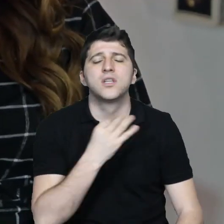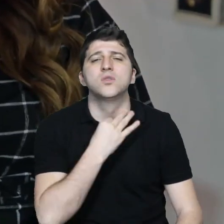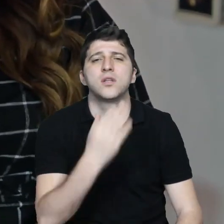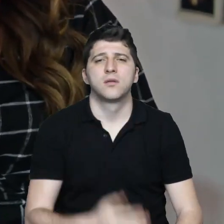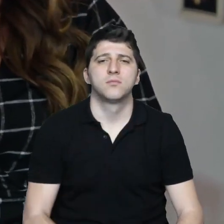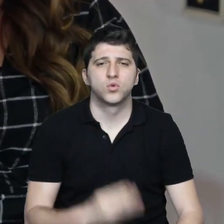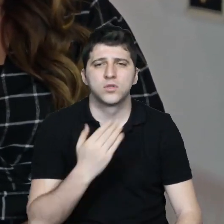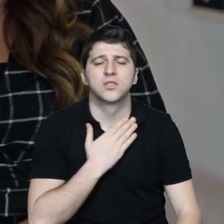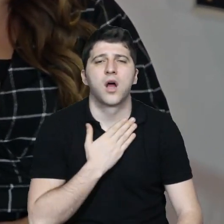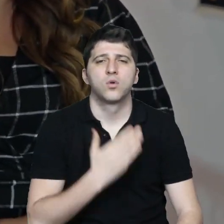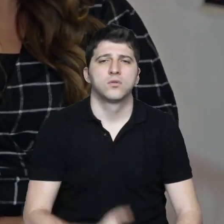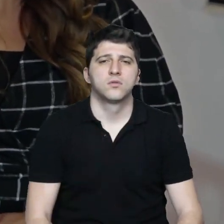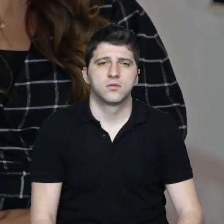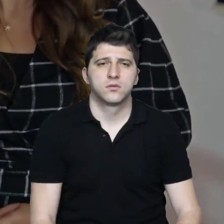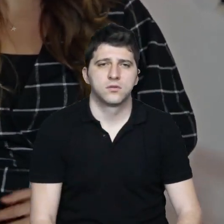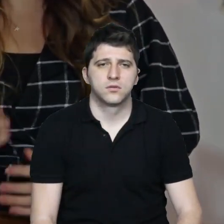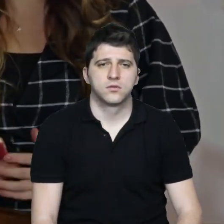teşekkür ederim. Çok sağ olun.